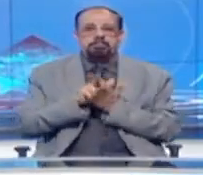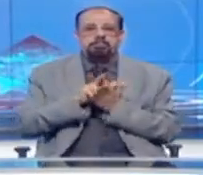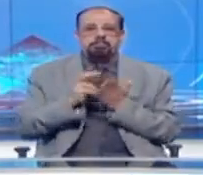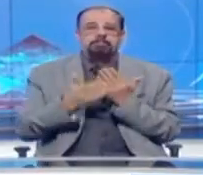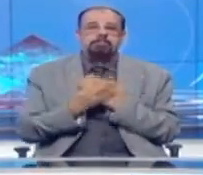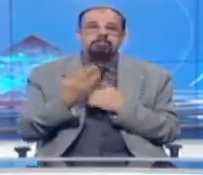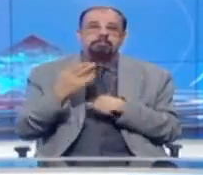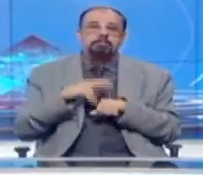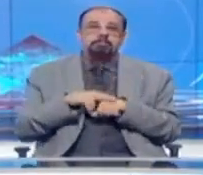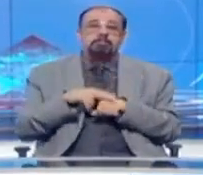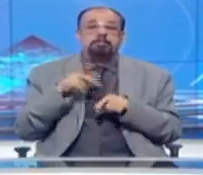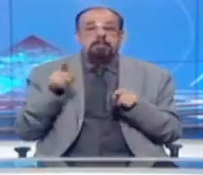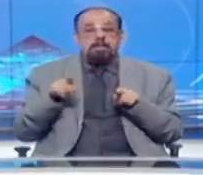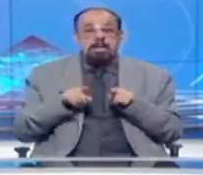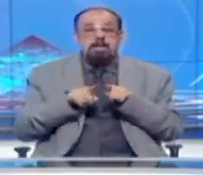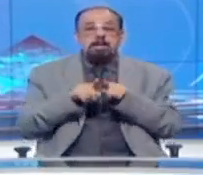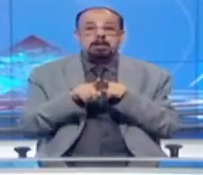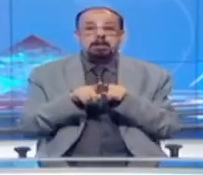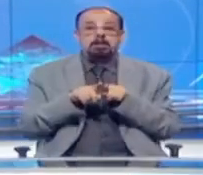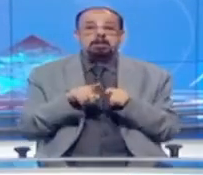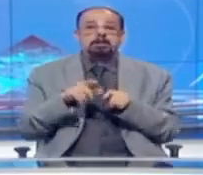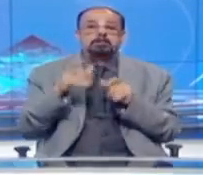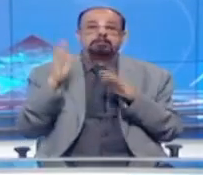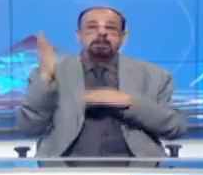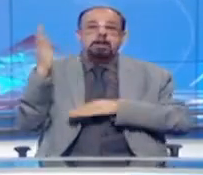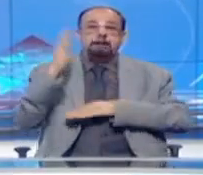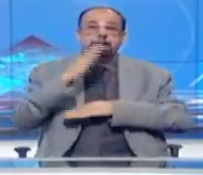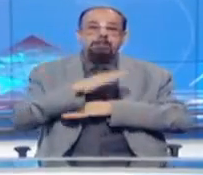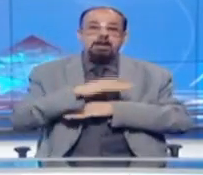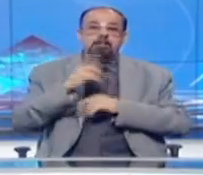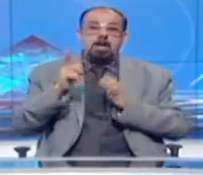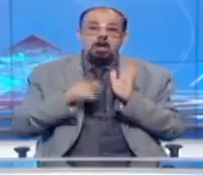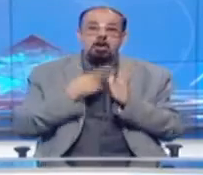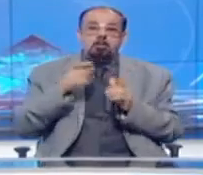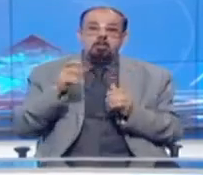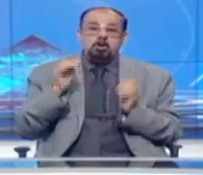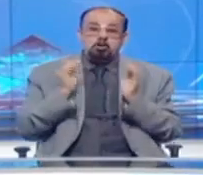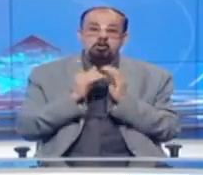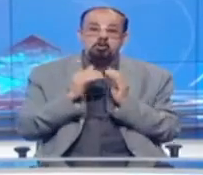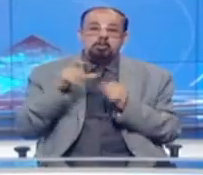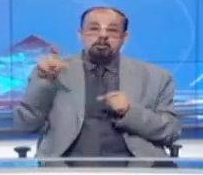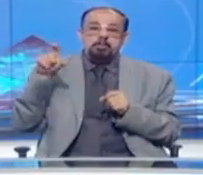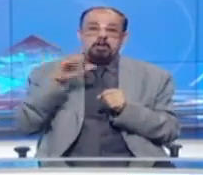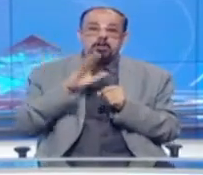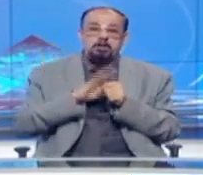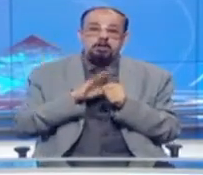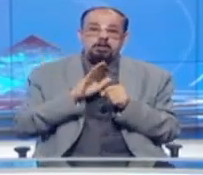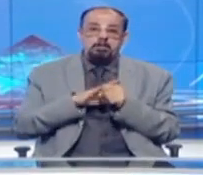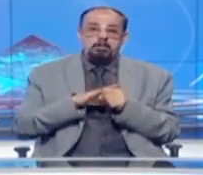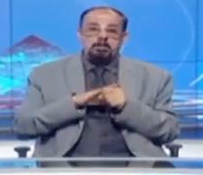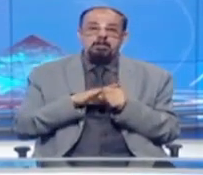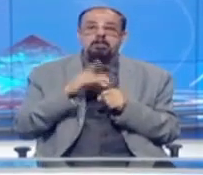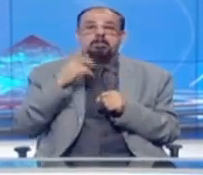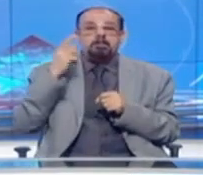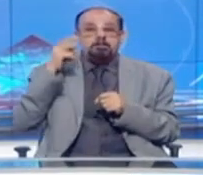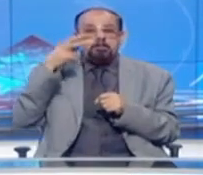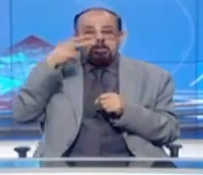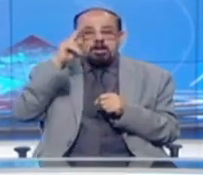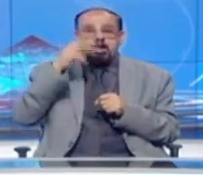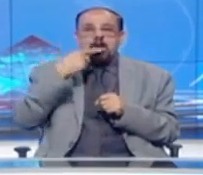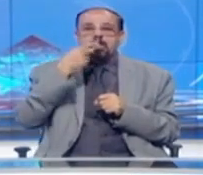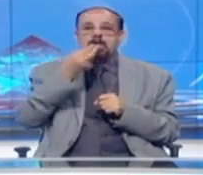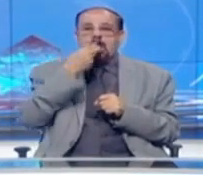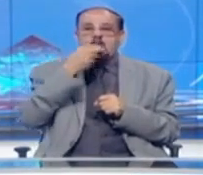الجديدة، تزامن ذلك مع مغرب أول أيام رمضان، فظن المصريون أنه تنبيه بموعد